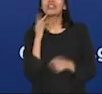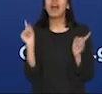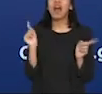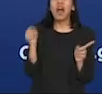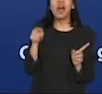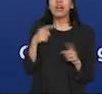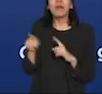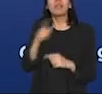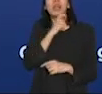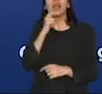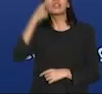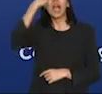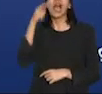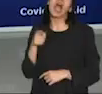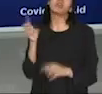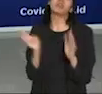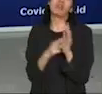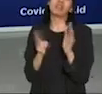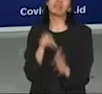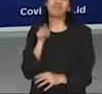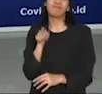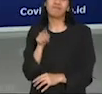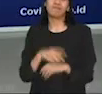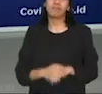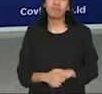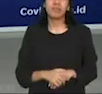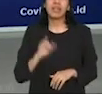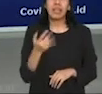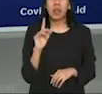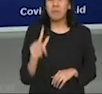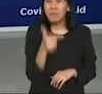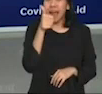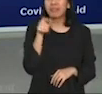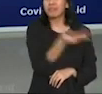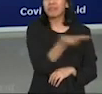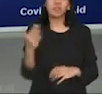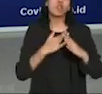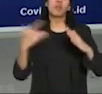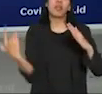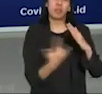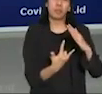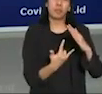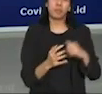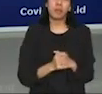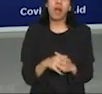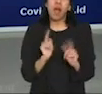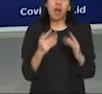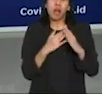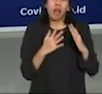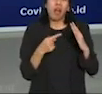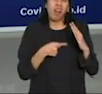menjadi masalah untuk kita Hai Lebih baik tetap ditinggal di rumah manakala terpaksa harus keluar